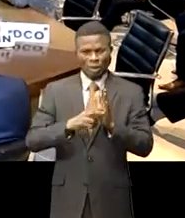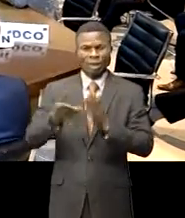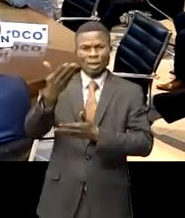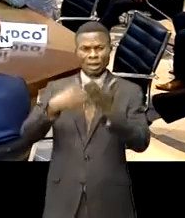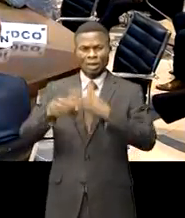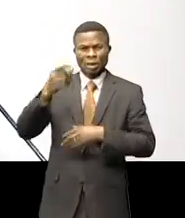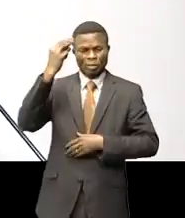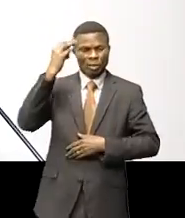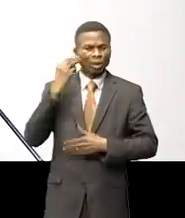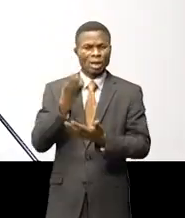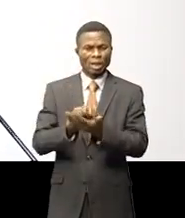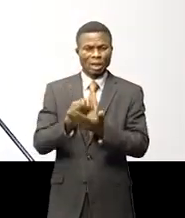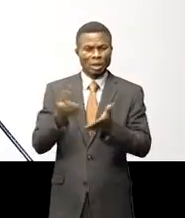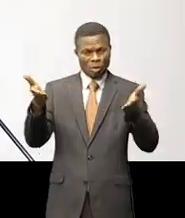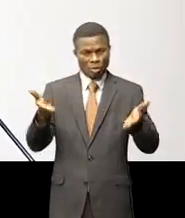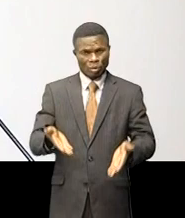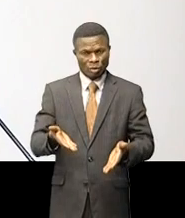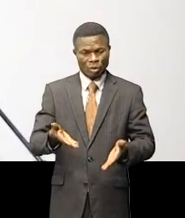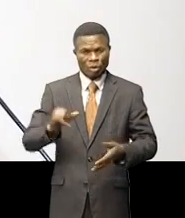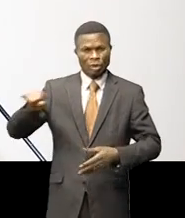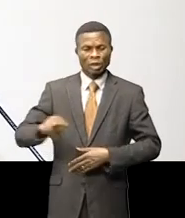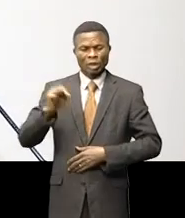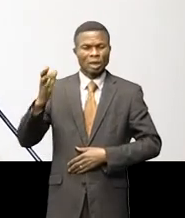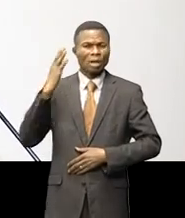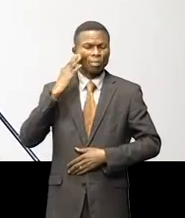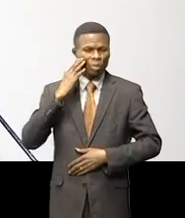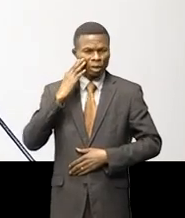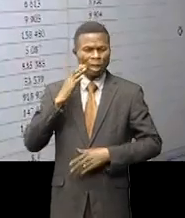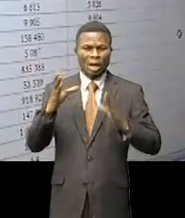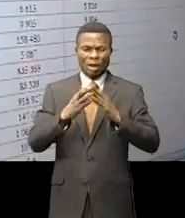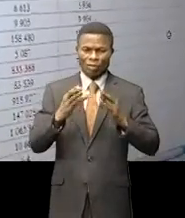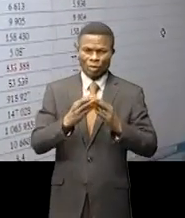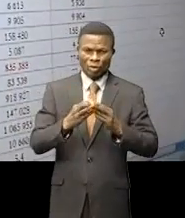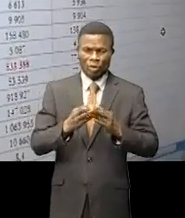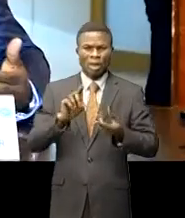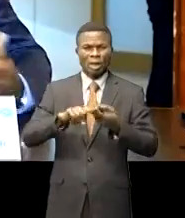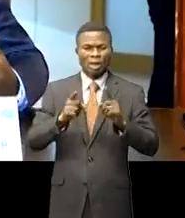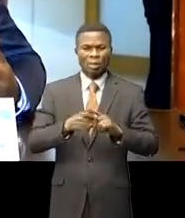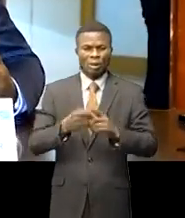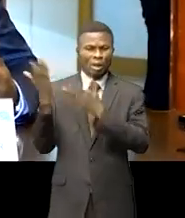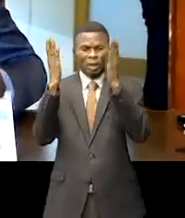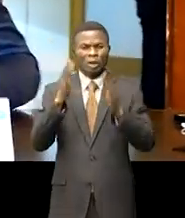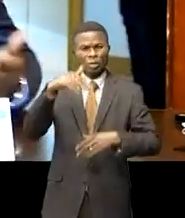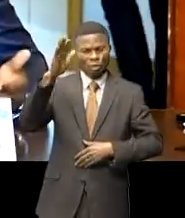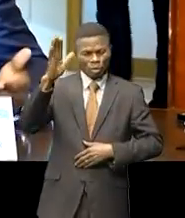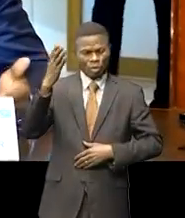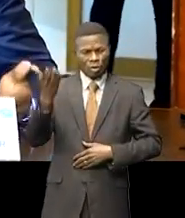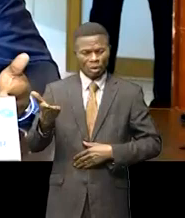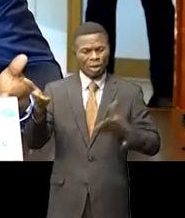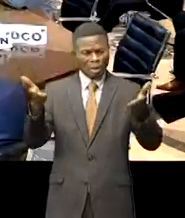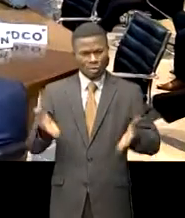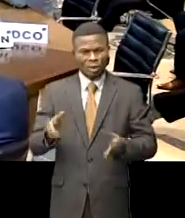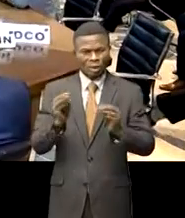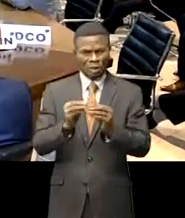le ministre de l'économie nationale, Jean-Marie Kalumba Yuma, accompagné de son collègue du commerce extérieur, Jean-Lucien Boussa